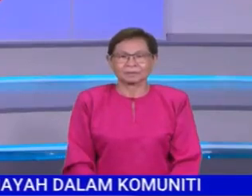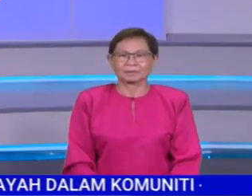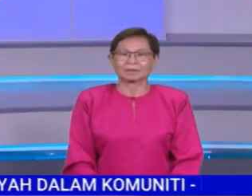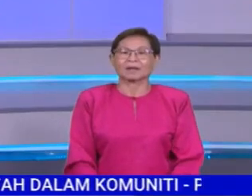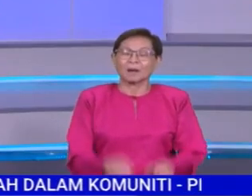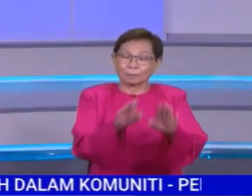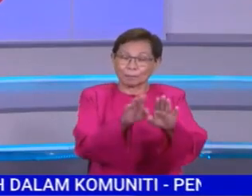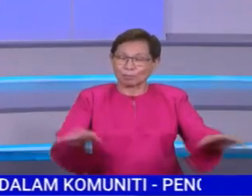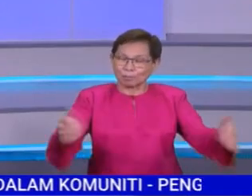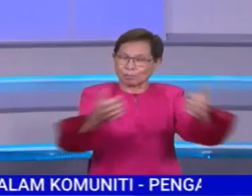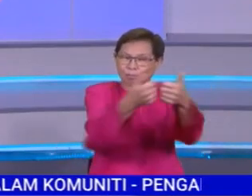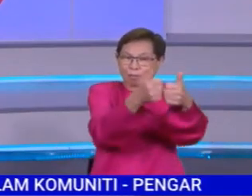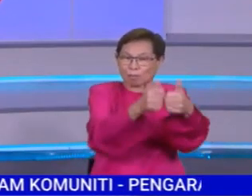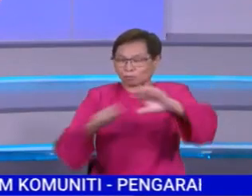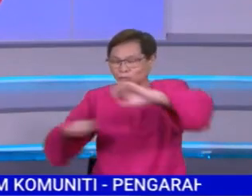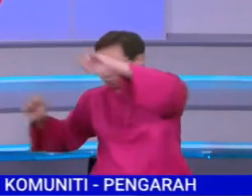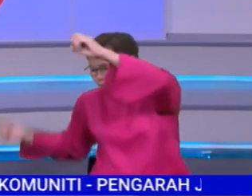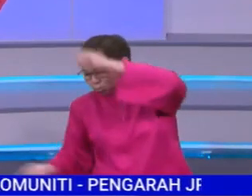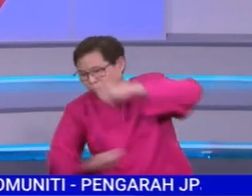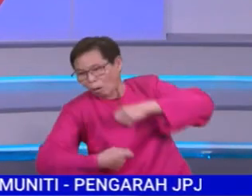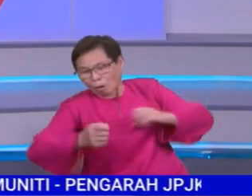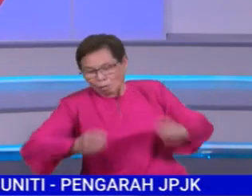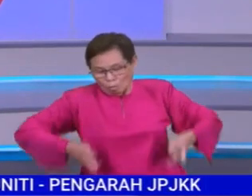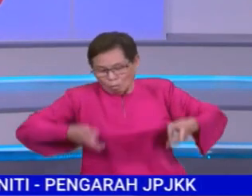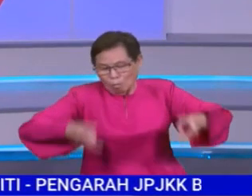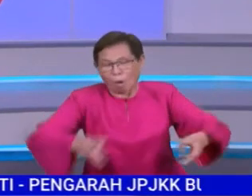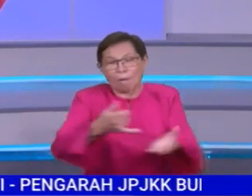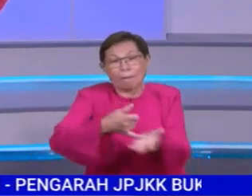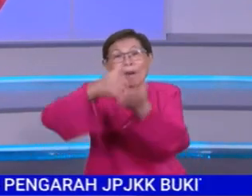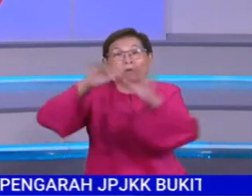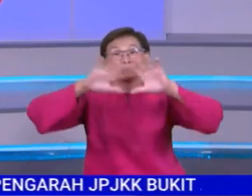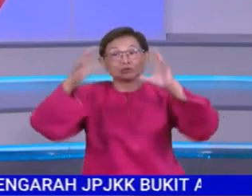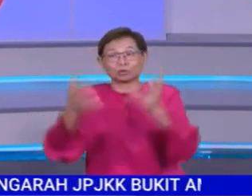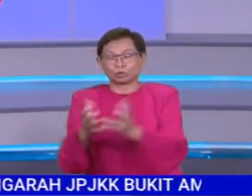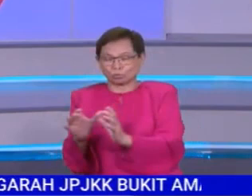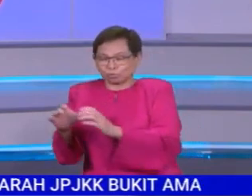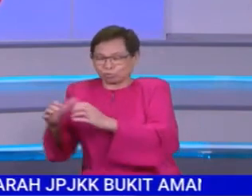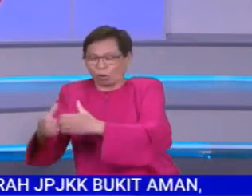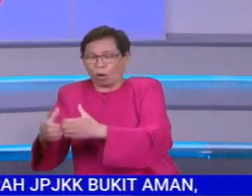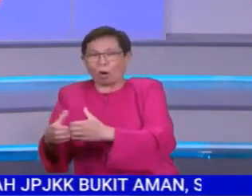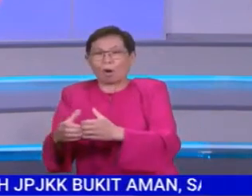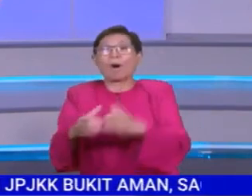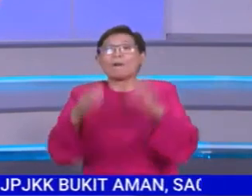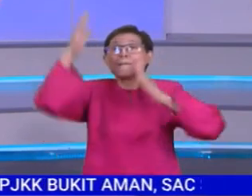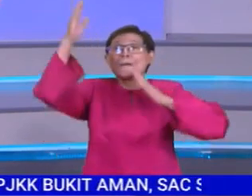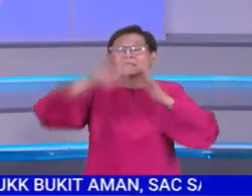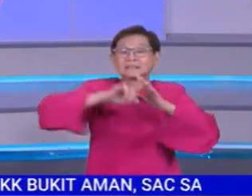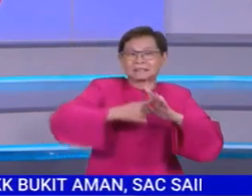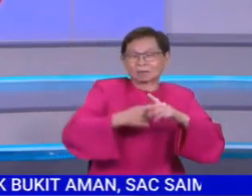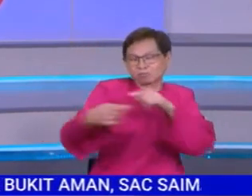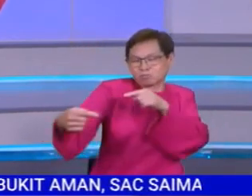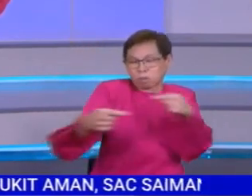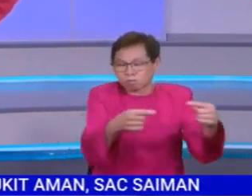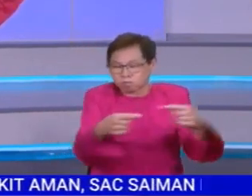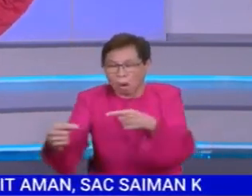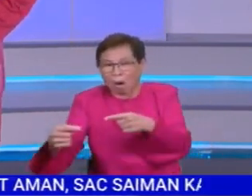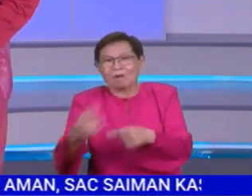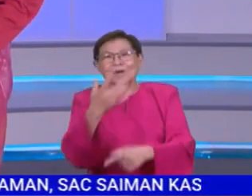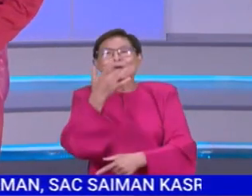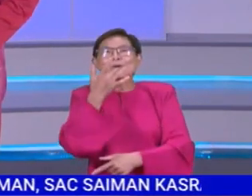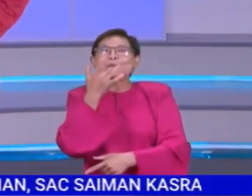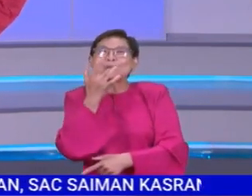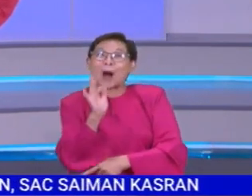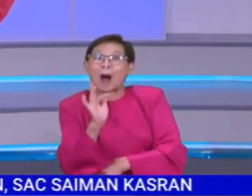Baik, ini pula perkembangan kejohanan tenis berkerusi roda Piala Dunia Berpasukan. Skuad negara memulakan saingan dengan langkah